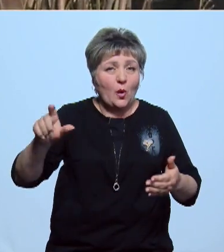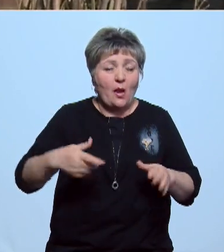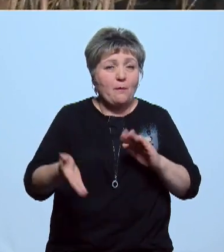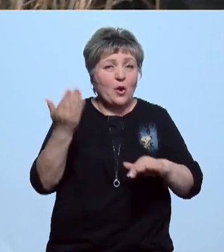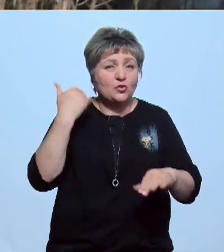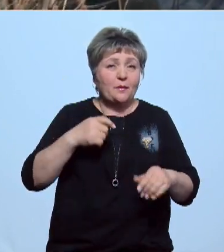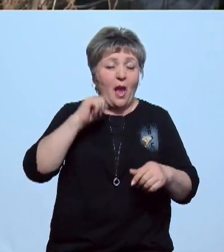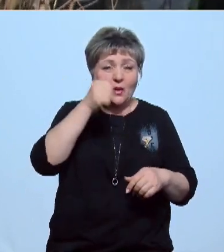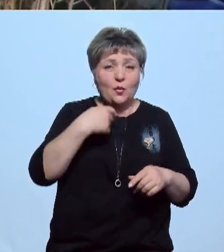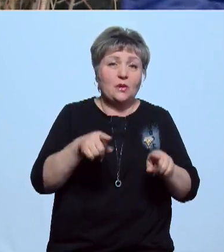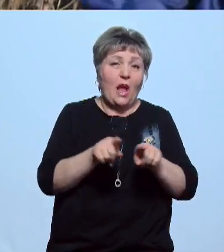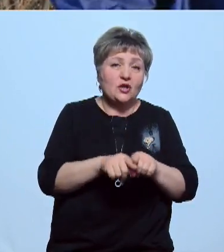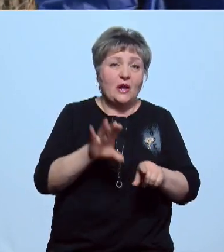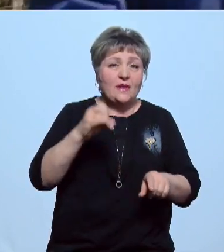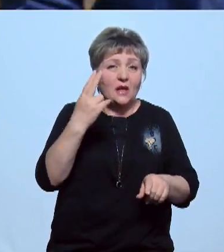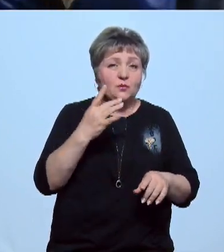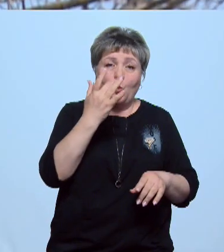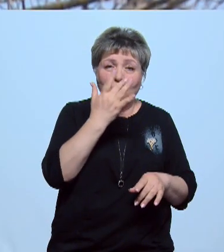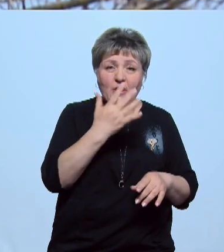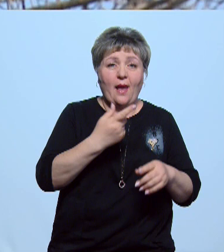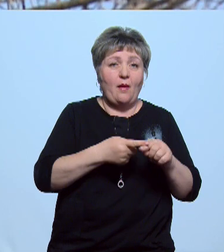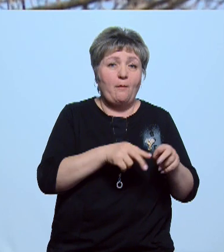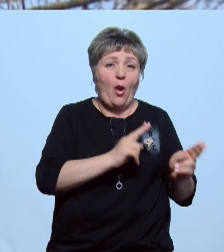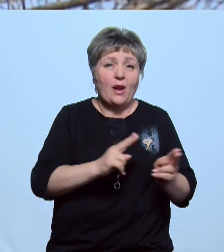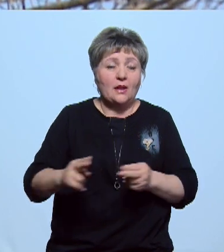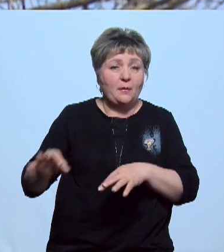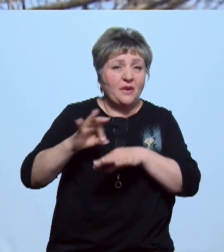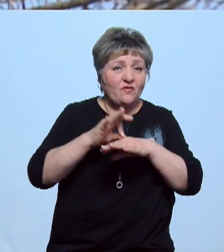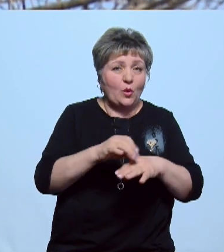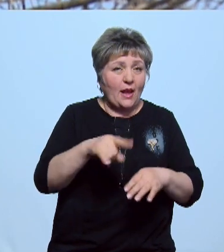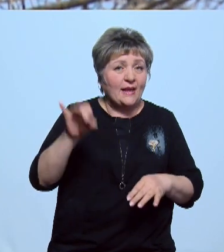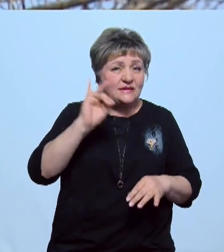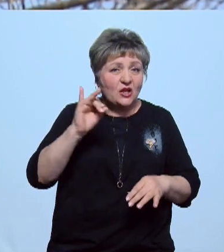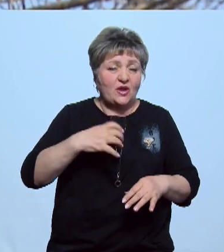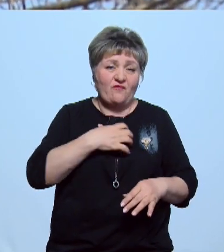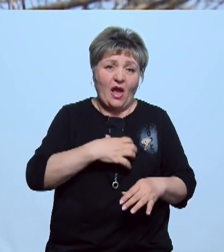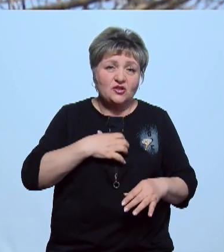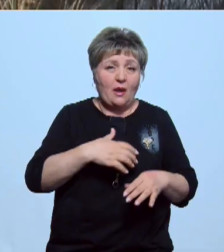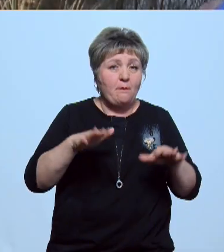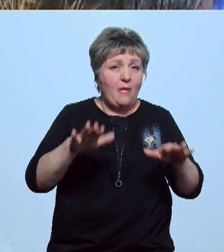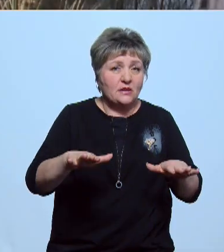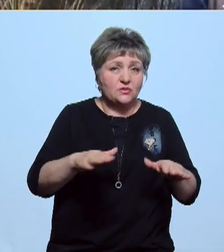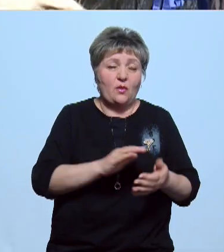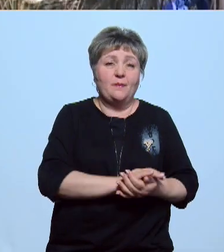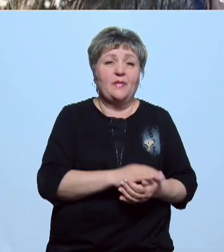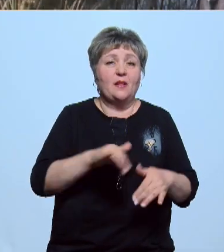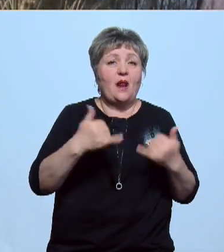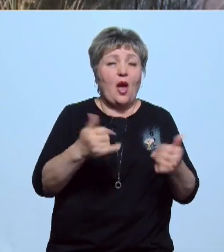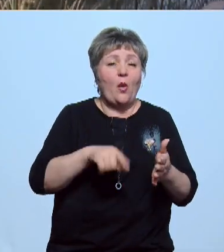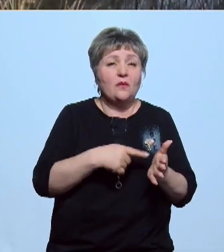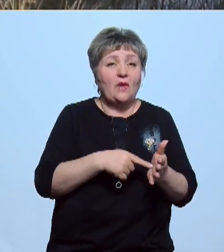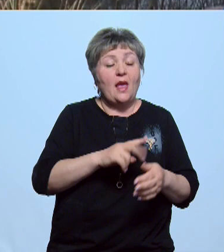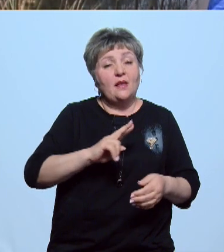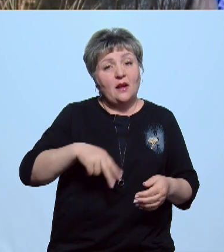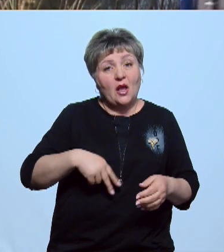под руководством сотрудников Национального музея приводят в порядок. Это историческое и важное для города место. Как нам только сказал